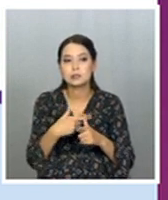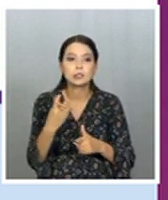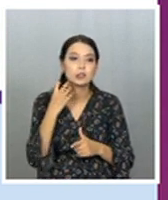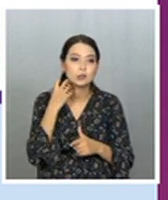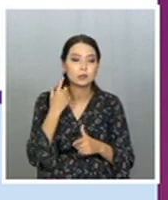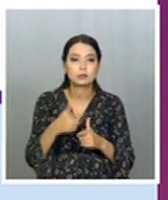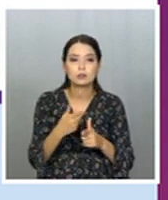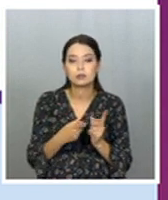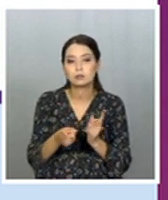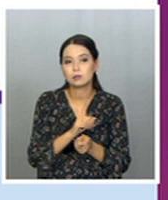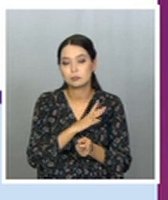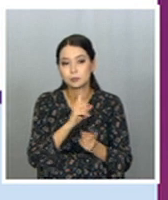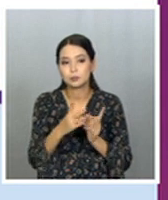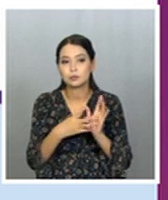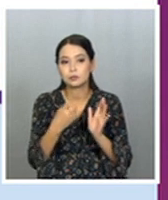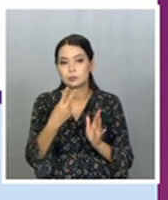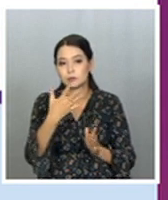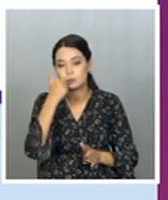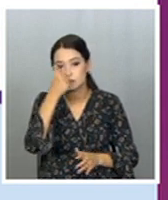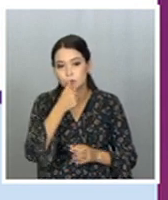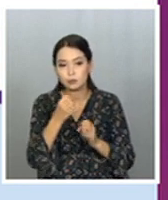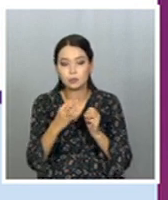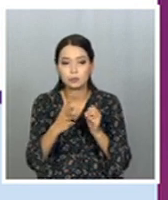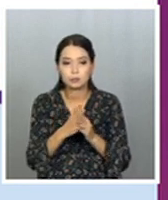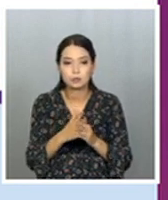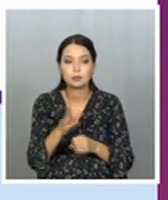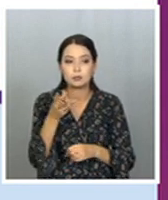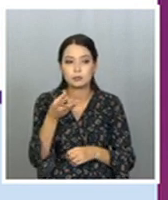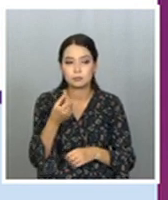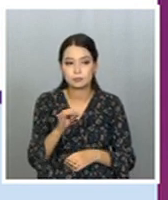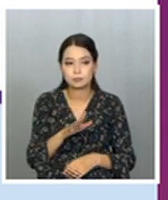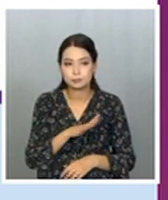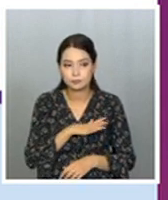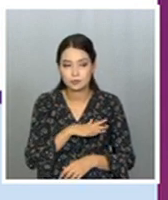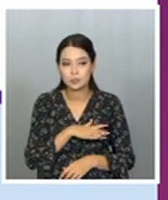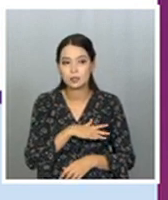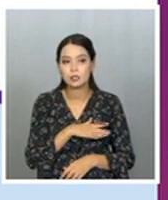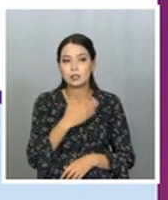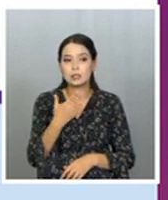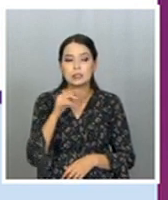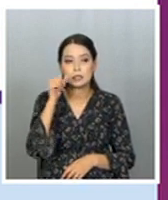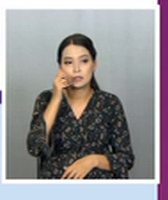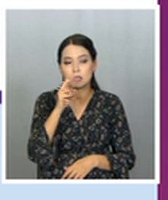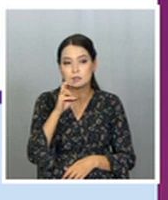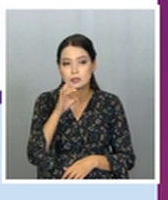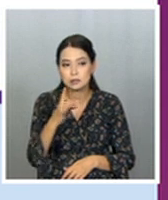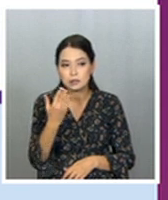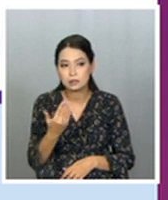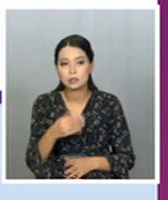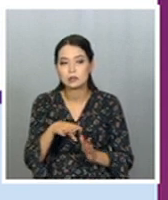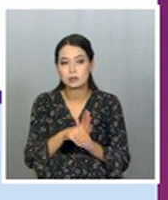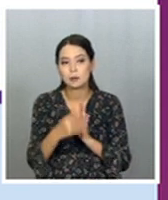қаулысы 1925 жылғы 15 маусымда қырғыз АКСР-ы кеңестерінің 5-ші